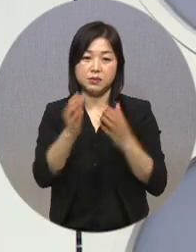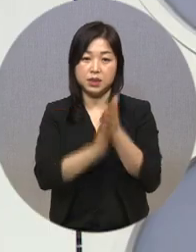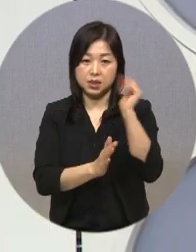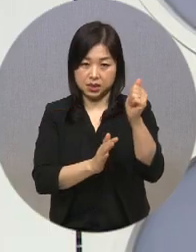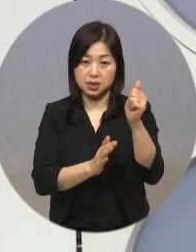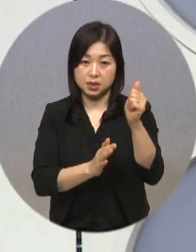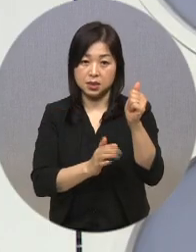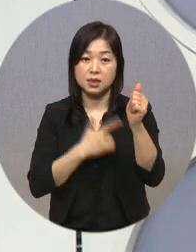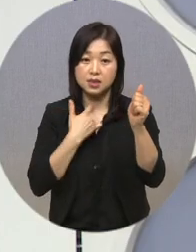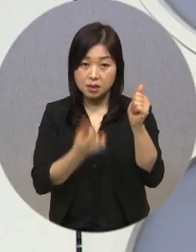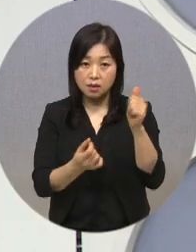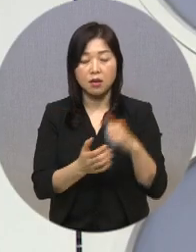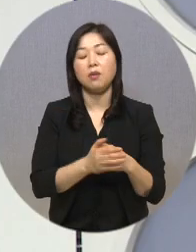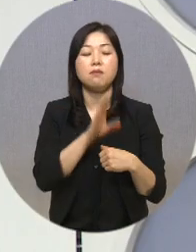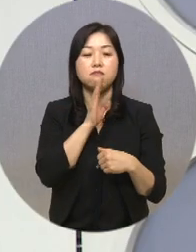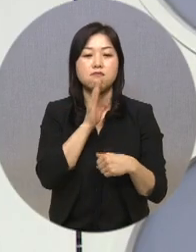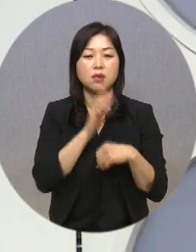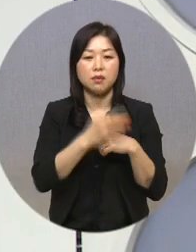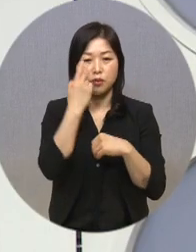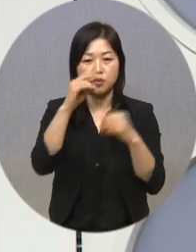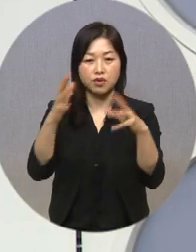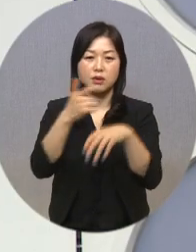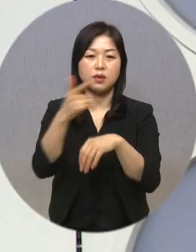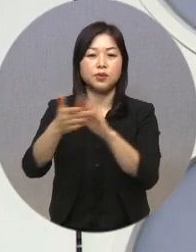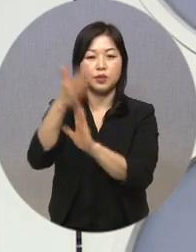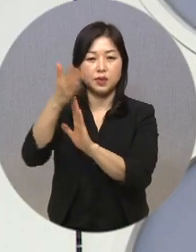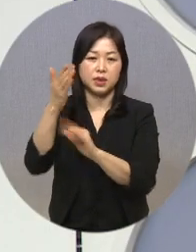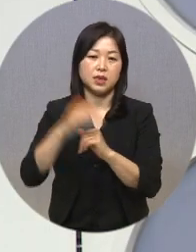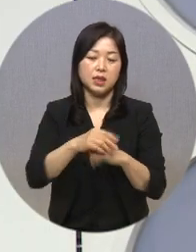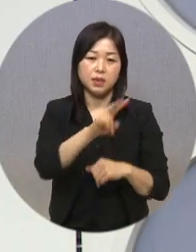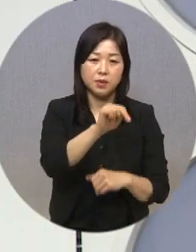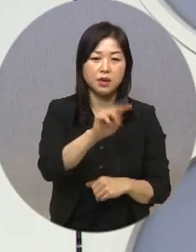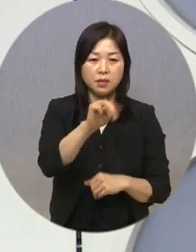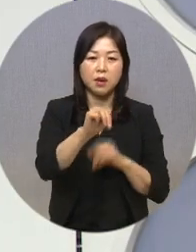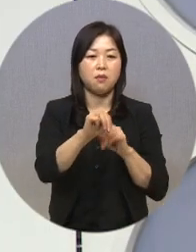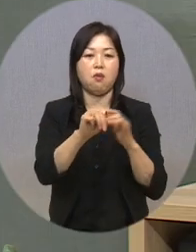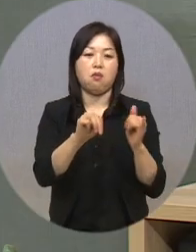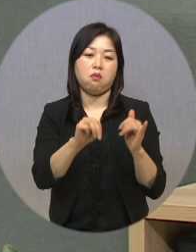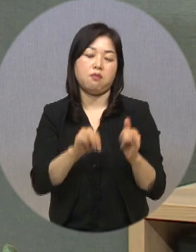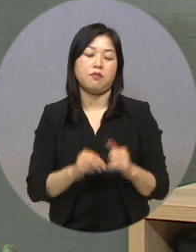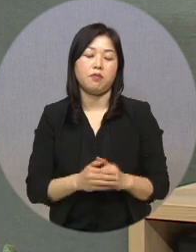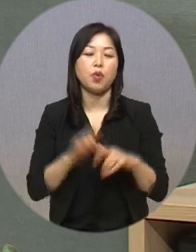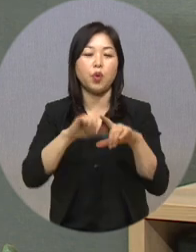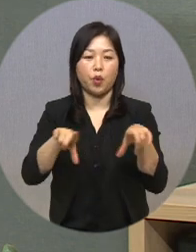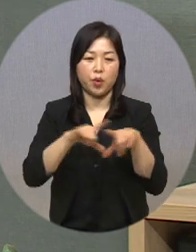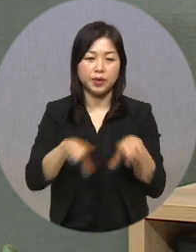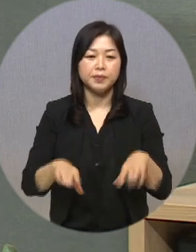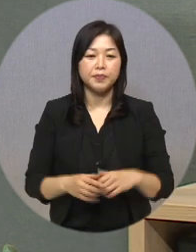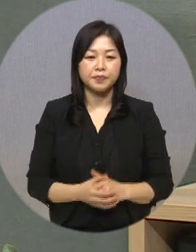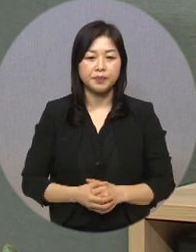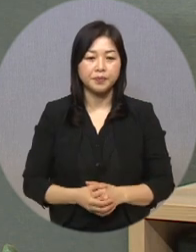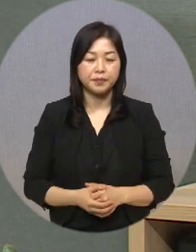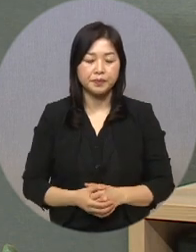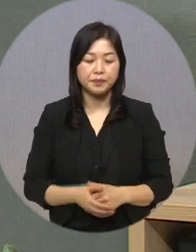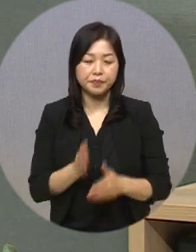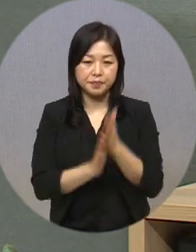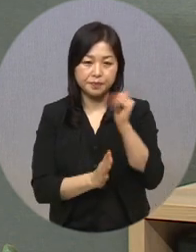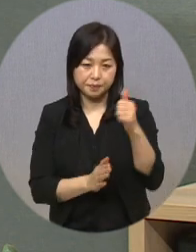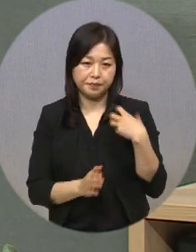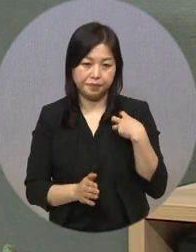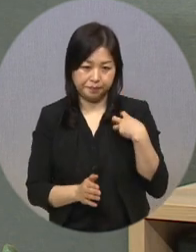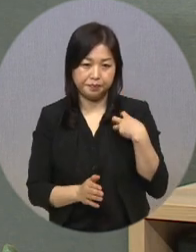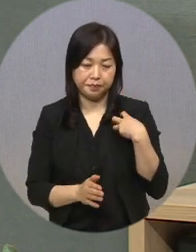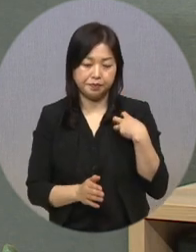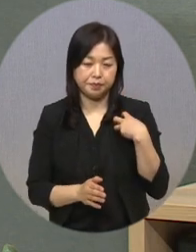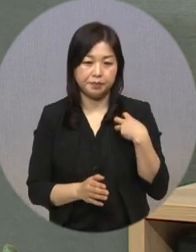하셨구나. 미국에서는 큰 도시죠. 그렇죠. 예, 예, 예. 또 2만 명, 3만 명 오는데. 예. 아, 그래서 이제 시장을